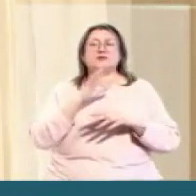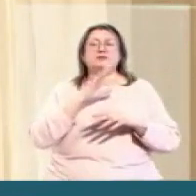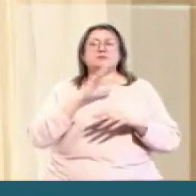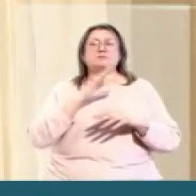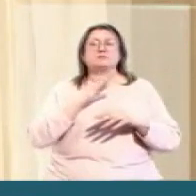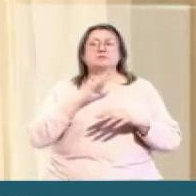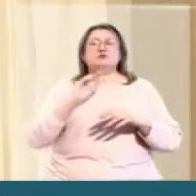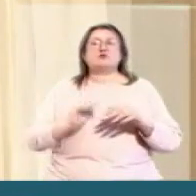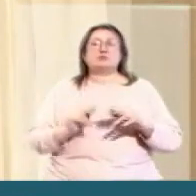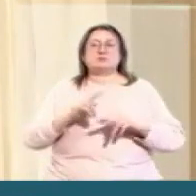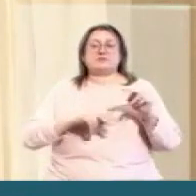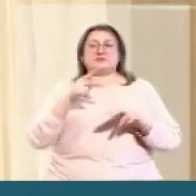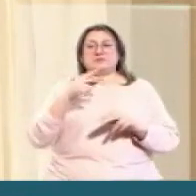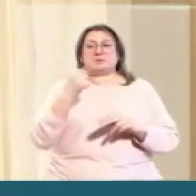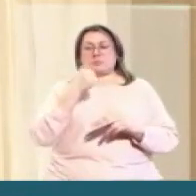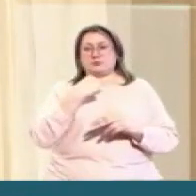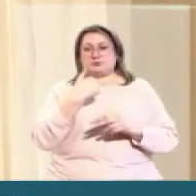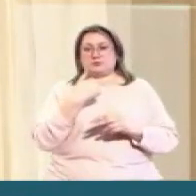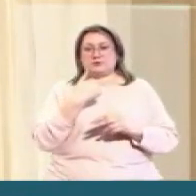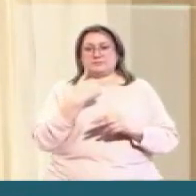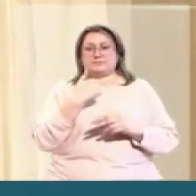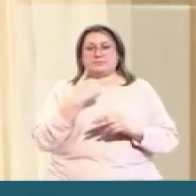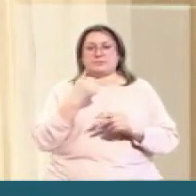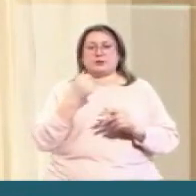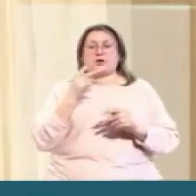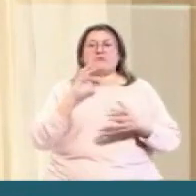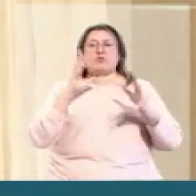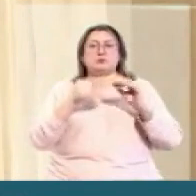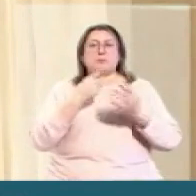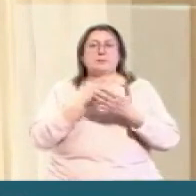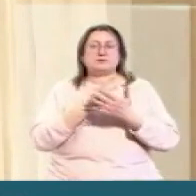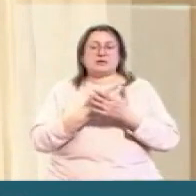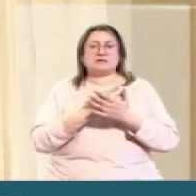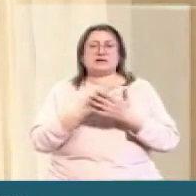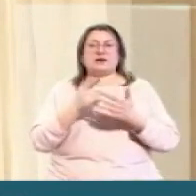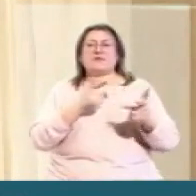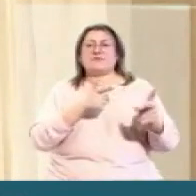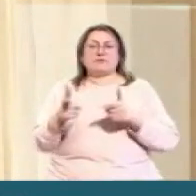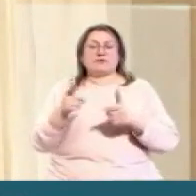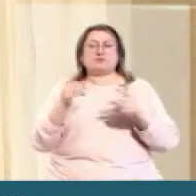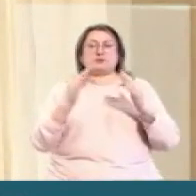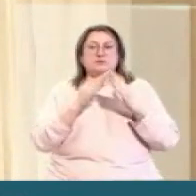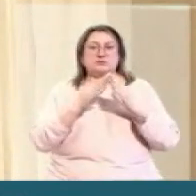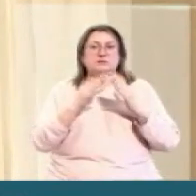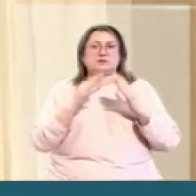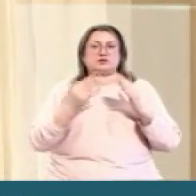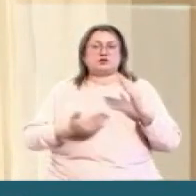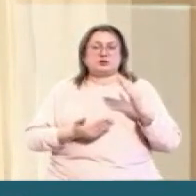жилья частными застройщиками в 2021 году. Но в общем показатель ввода в действие жилых домов